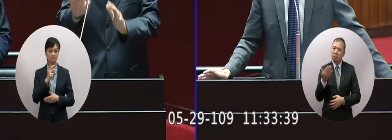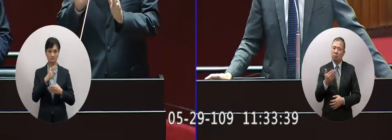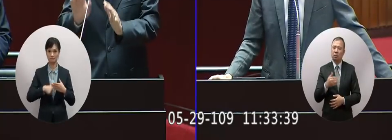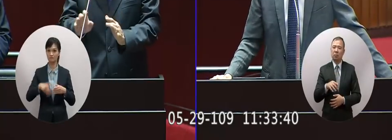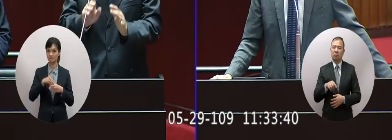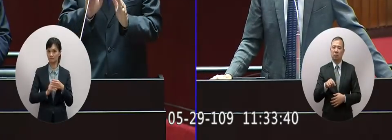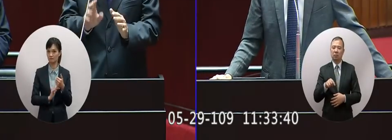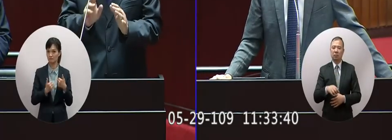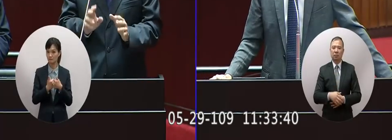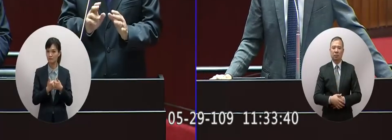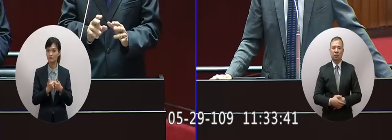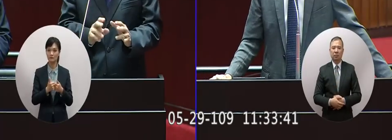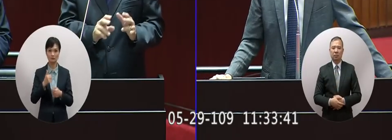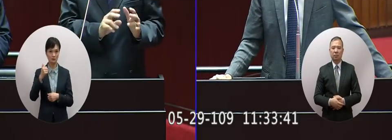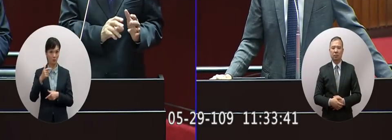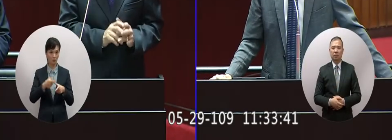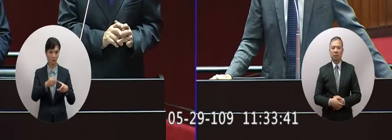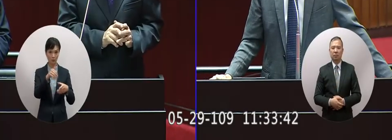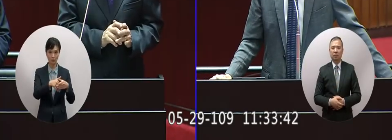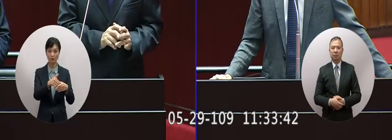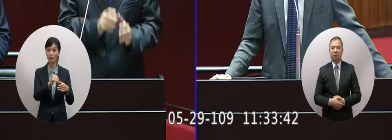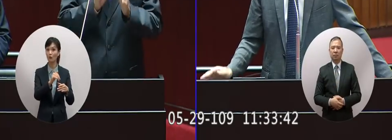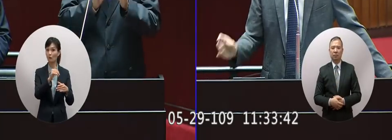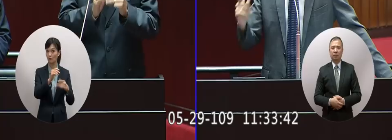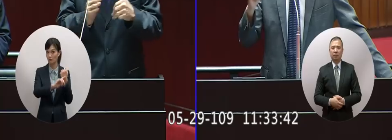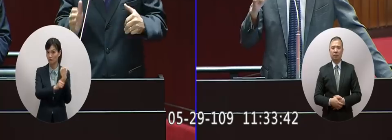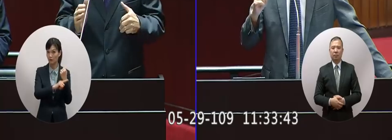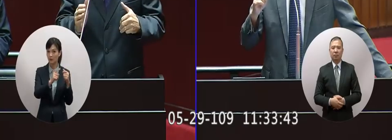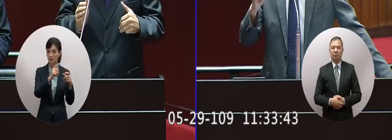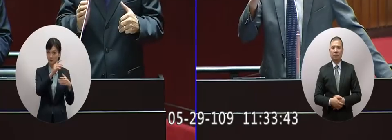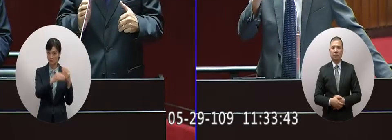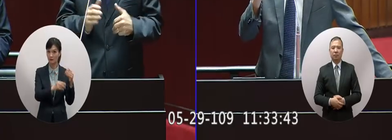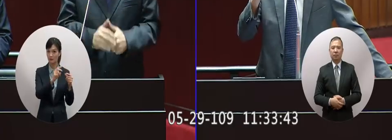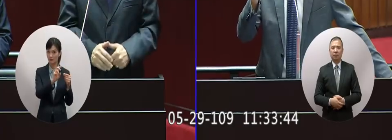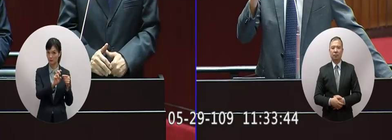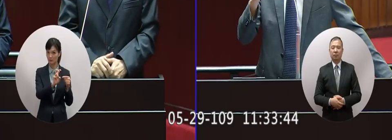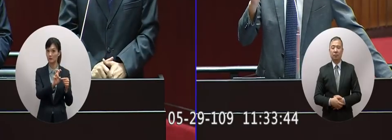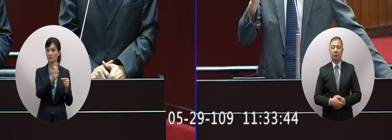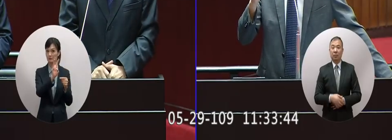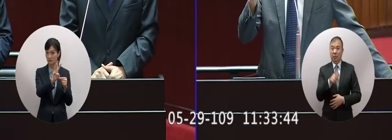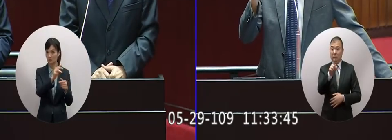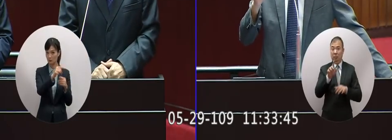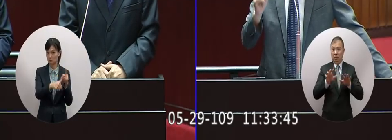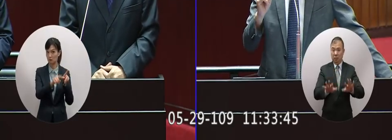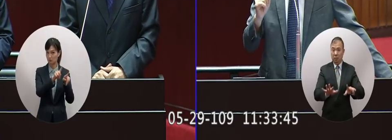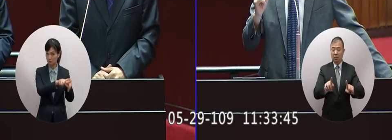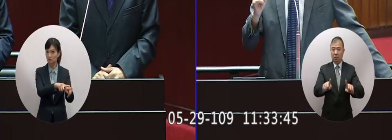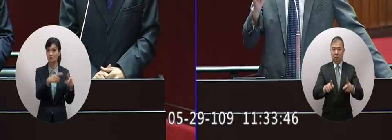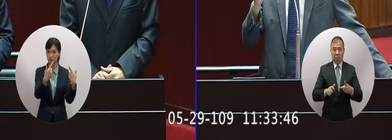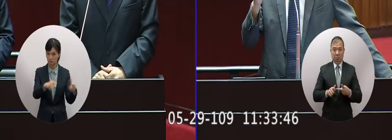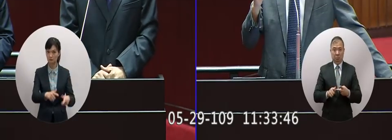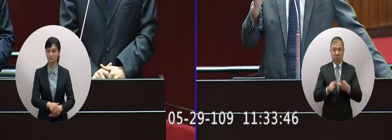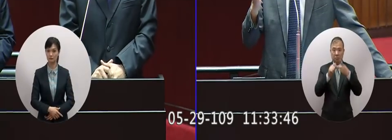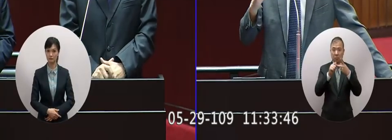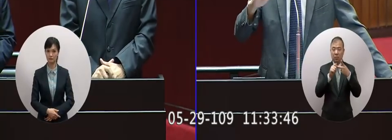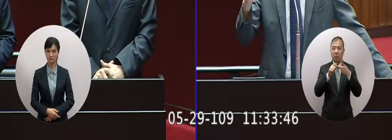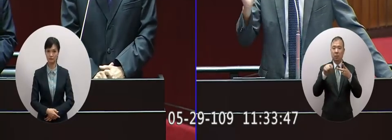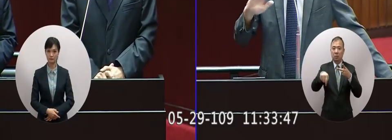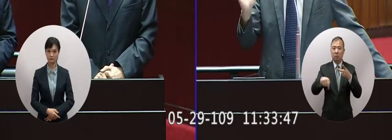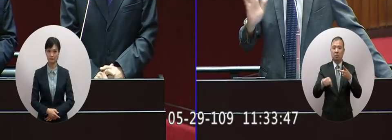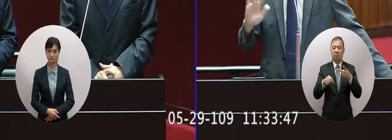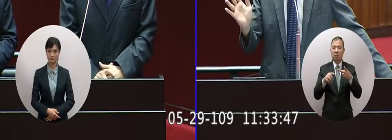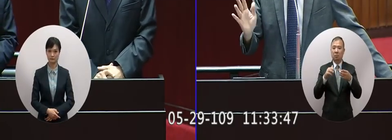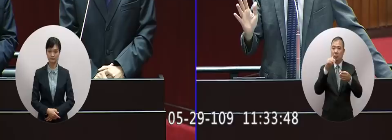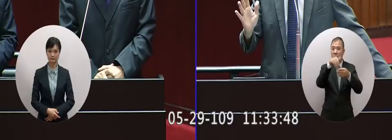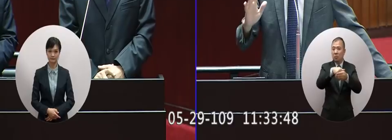并不是走公投法二十三条这个程序啊，这个是分开的。 因为你现在这个复决，如果走向复决的话，现在没有